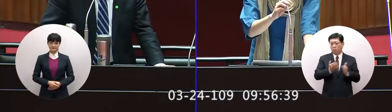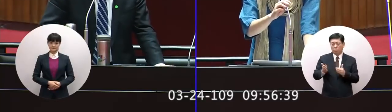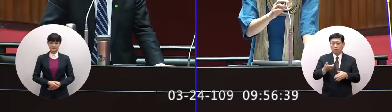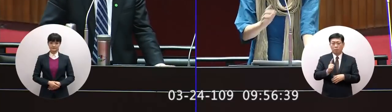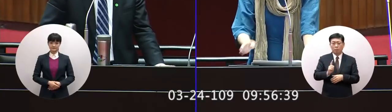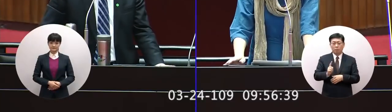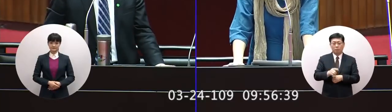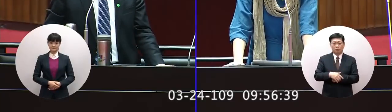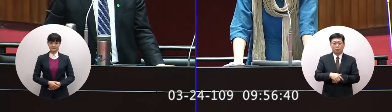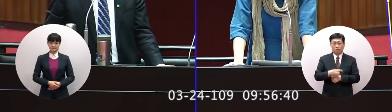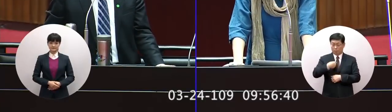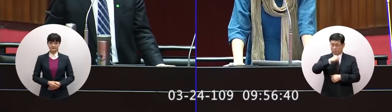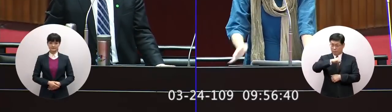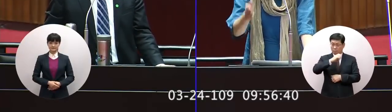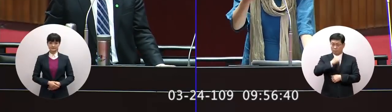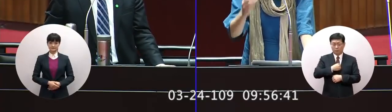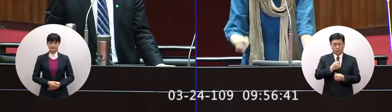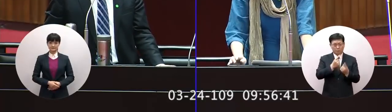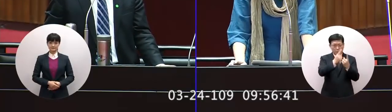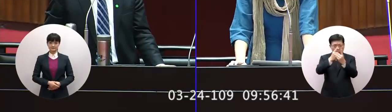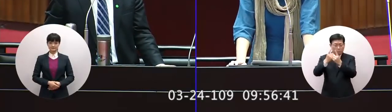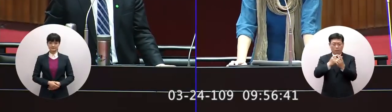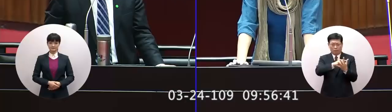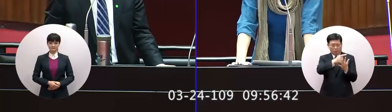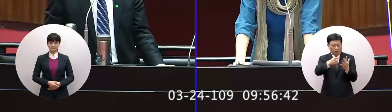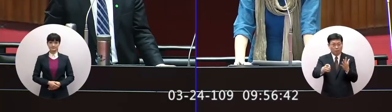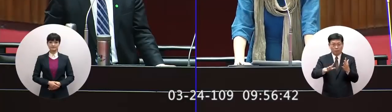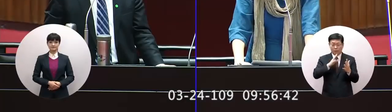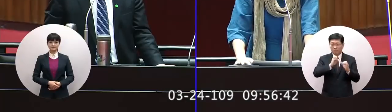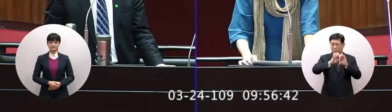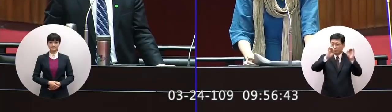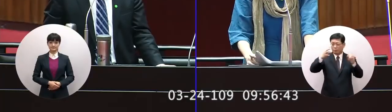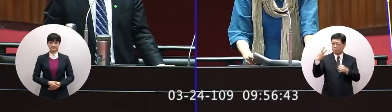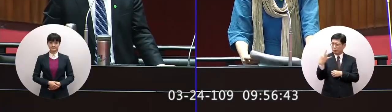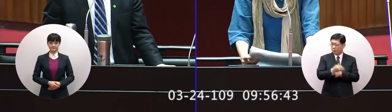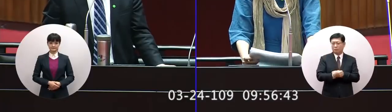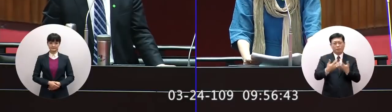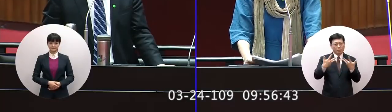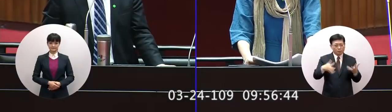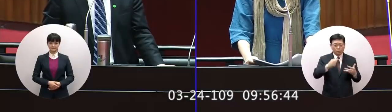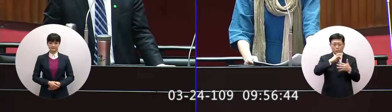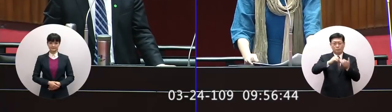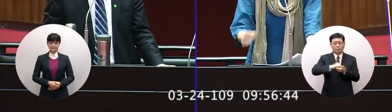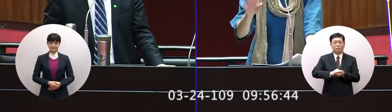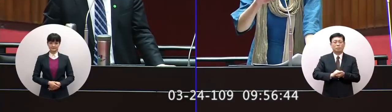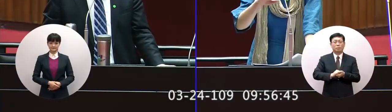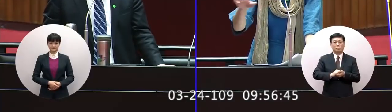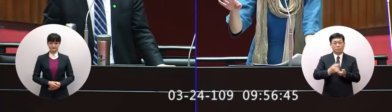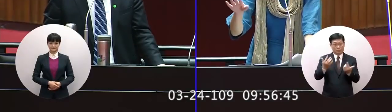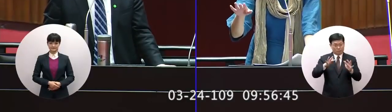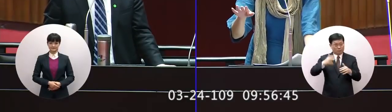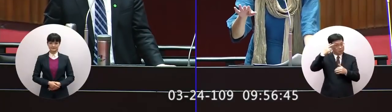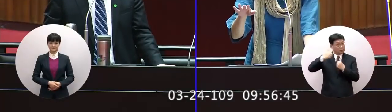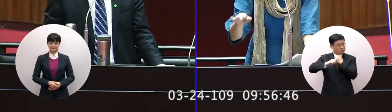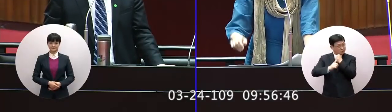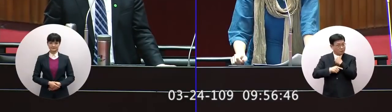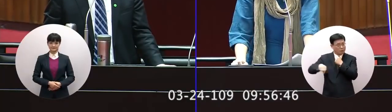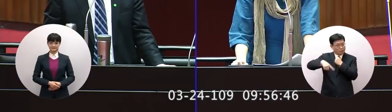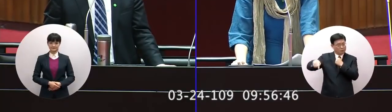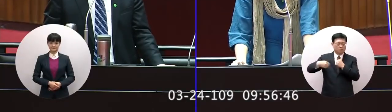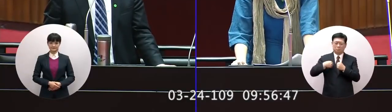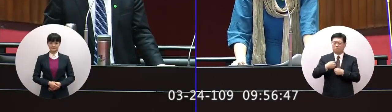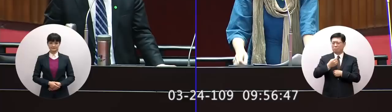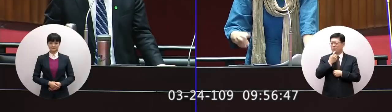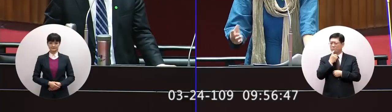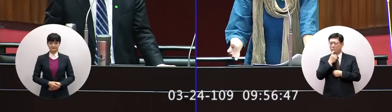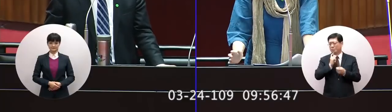署呢？因为实际上台湾在陆陆续续，如同您讲的，已经发布了很多相关的一些规定。那这在宪法学界其实是有